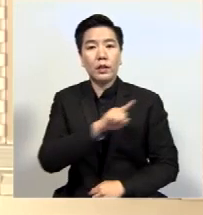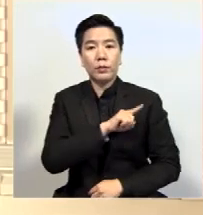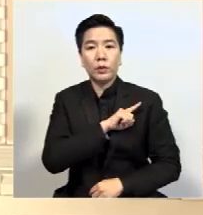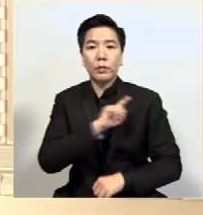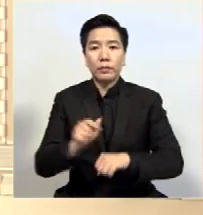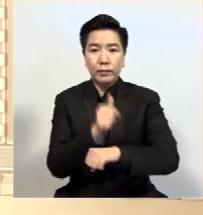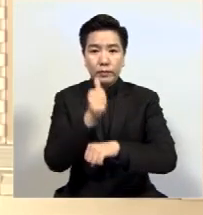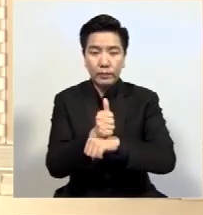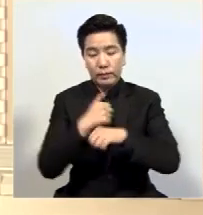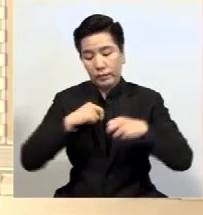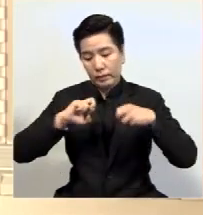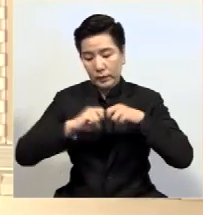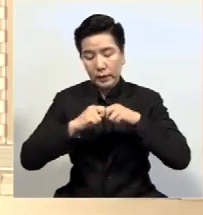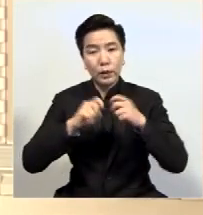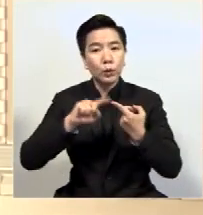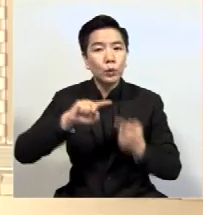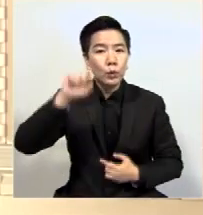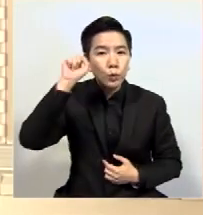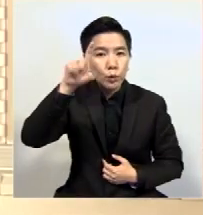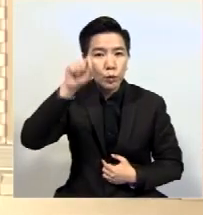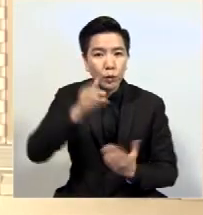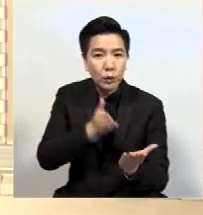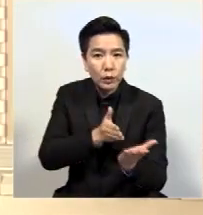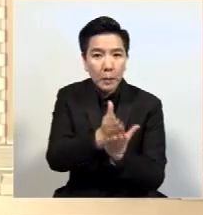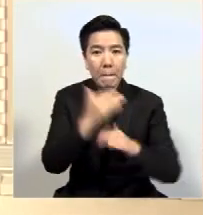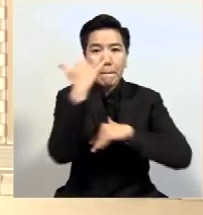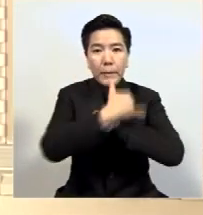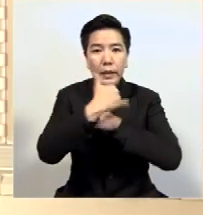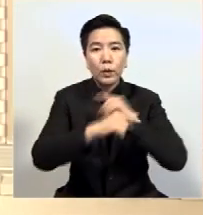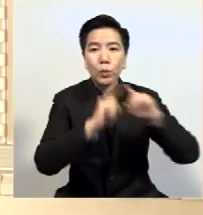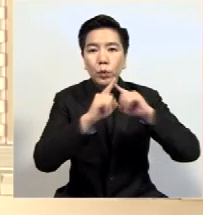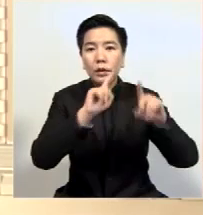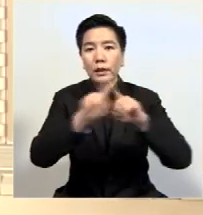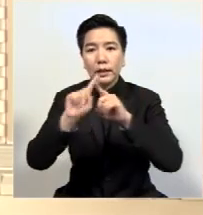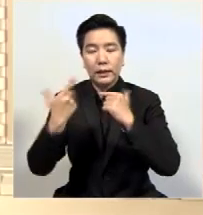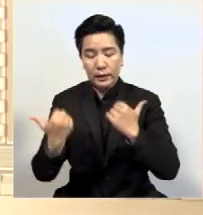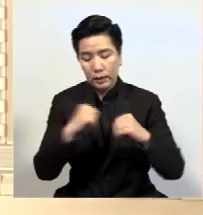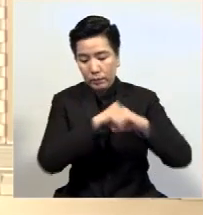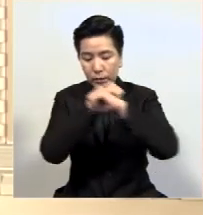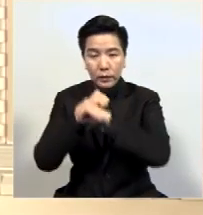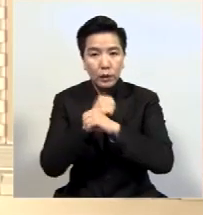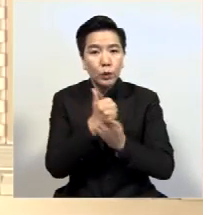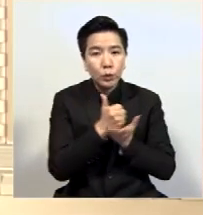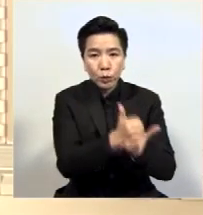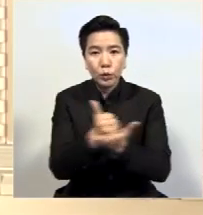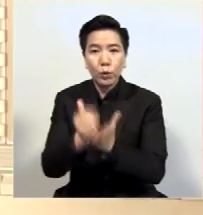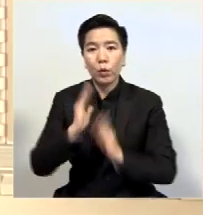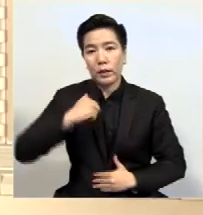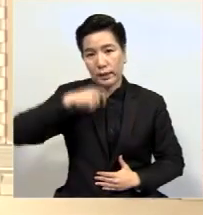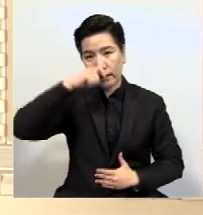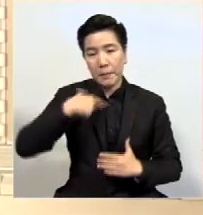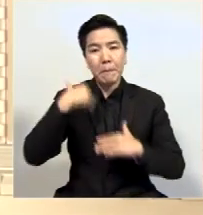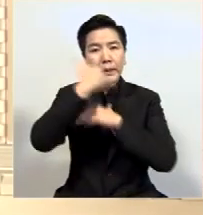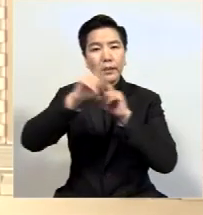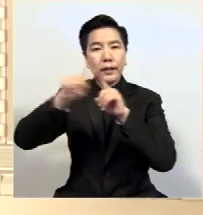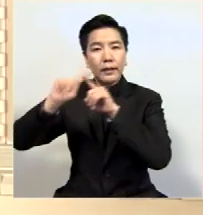อบในการแก้ไขสถานการณ์ฉุกเฉินด้านการต่างประเทศและการคุ้มครองช่วยเหลือคนไทยในต่